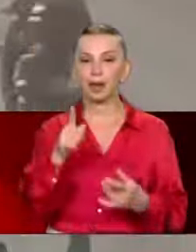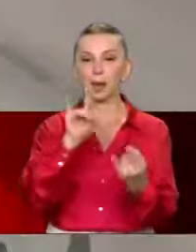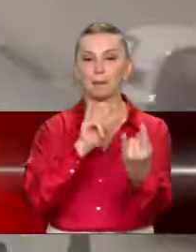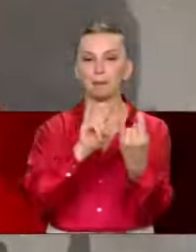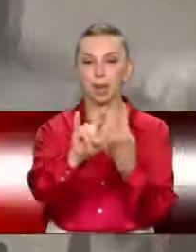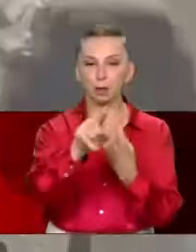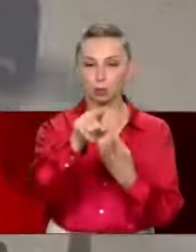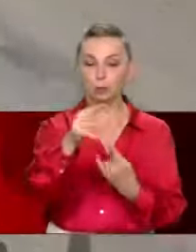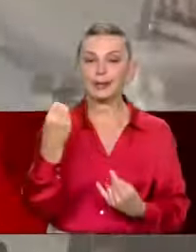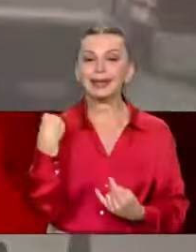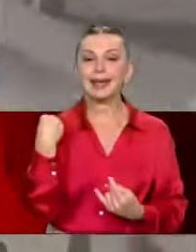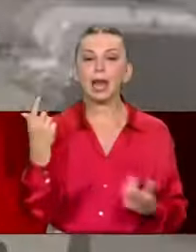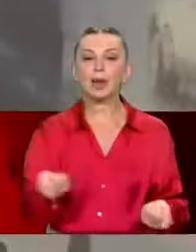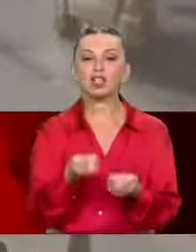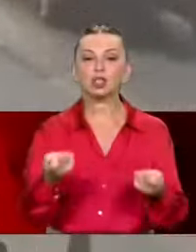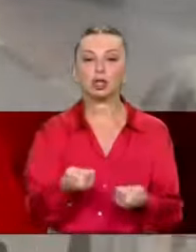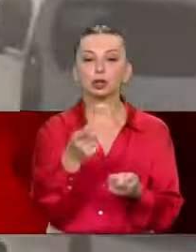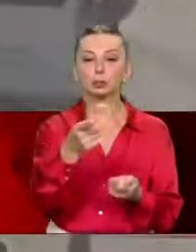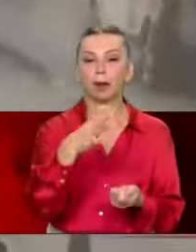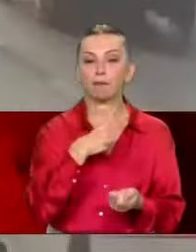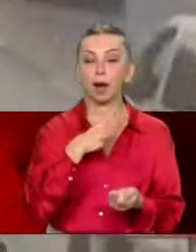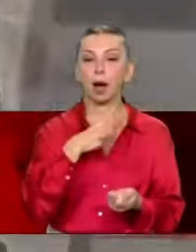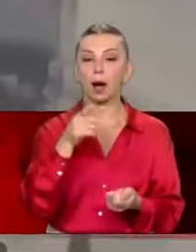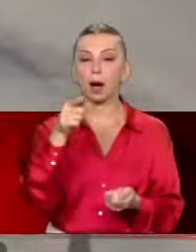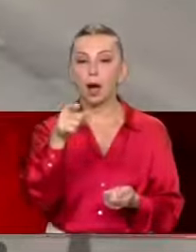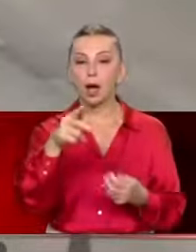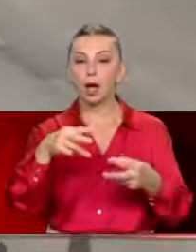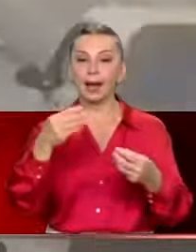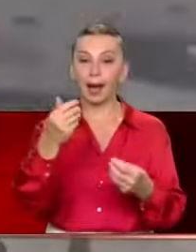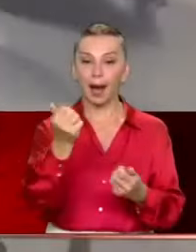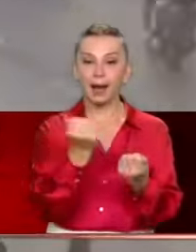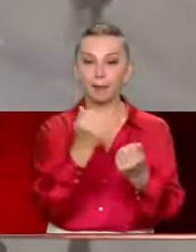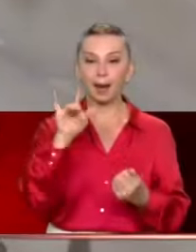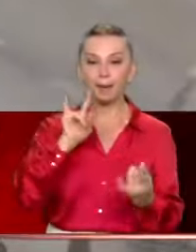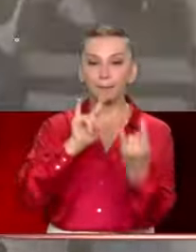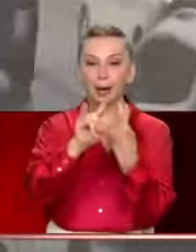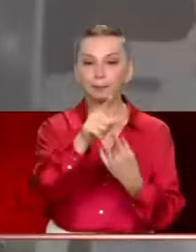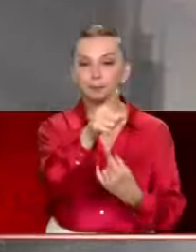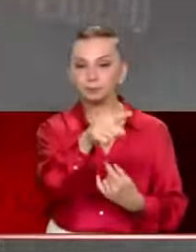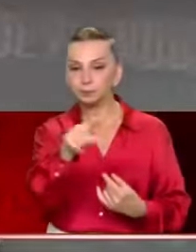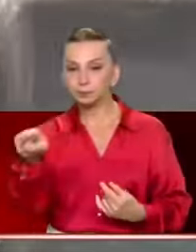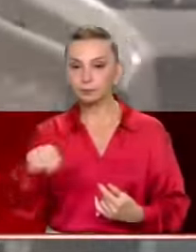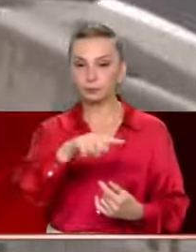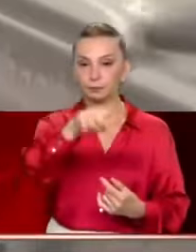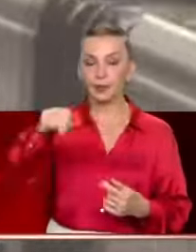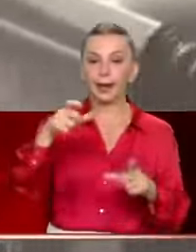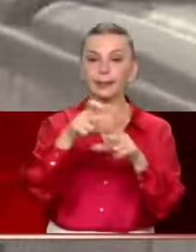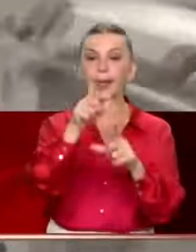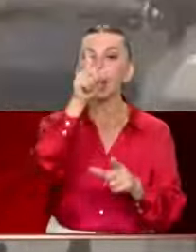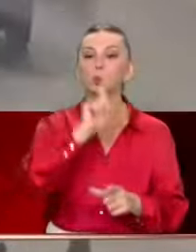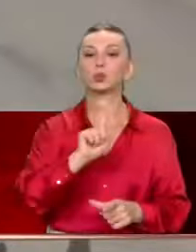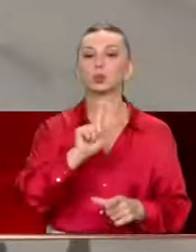Metrobüs yolunda yenileme çalışması yapılıyordu. Gelen araçlar açılan boşluktan D100 karayoluna yönlendiriliyordu.